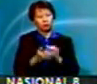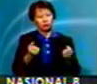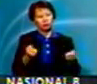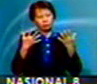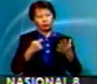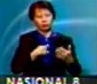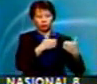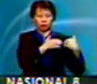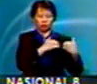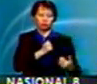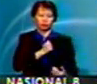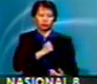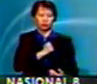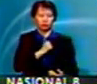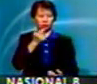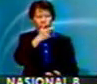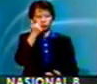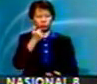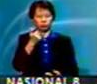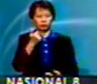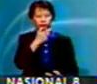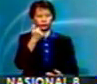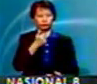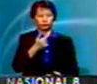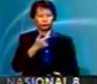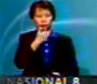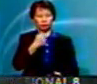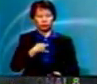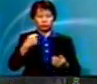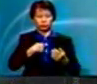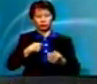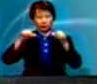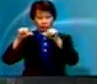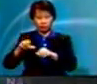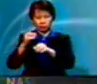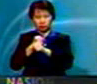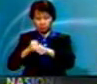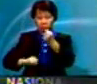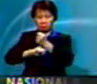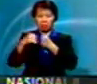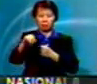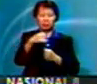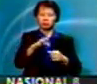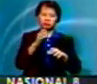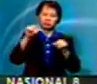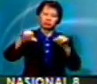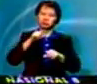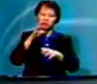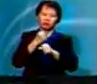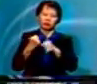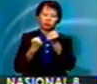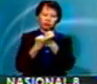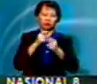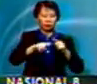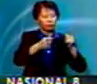kebanyakannya saya tanggung sendirilah. Ini merupakan apa nama ni ekspedisi sebab saya gagal mendapatkan pihak penaja. Tapi di atas bantuan